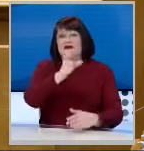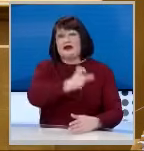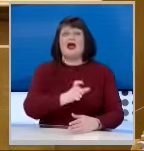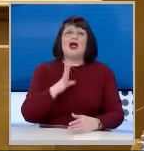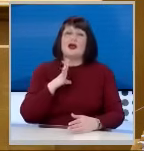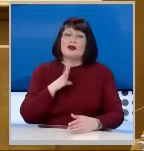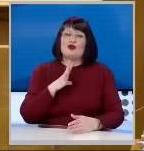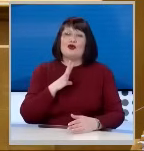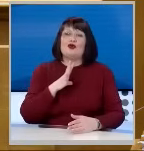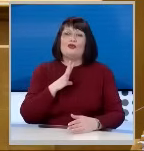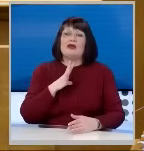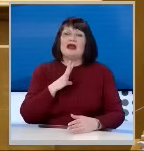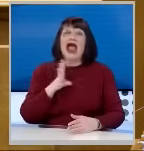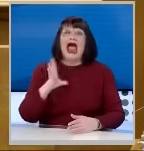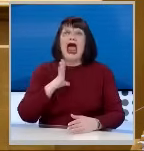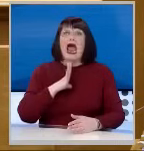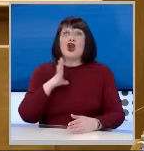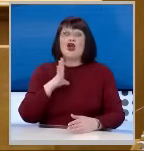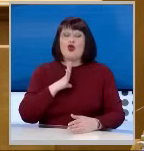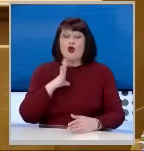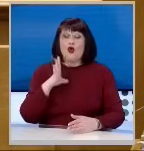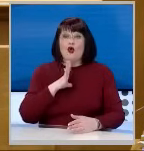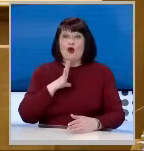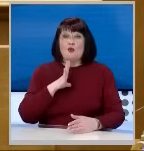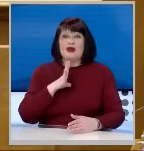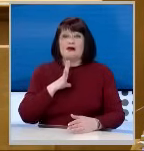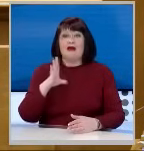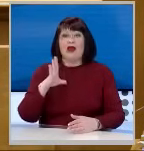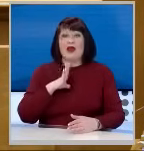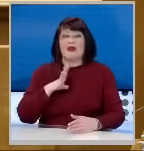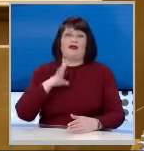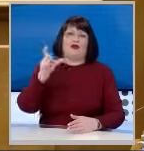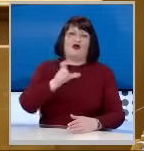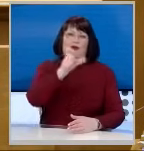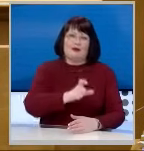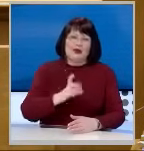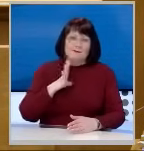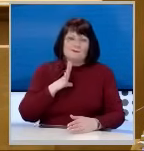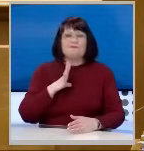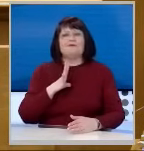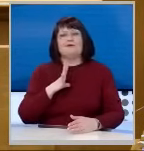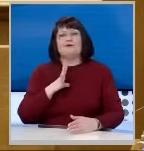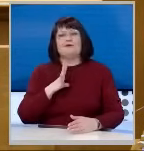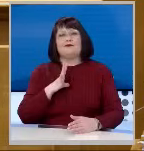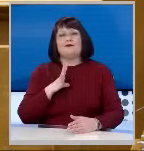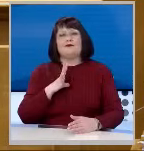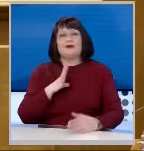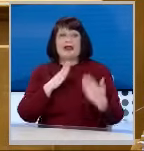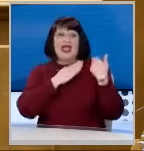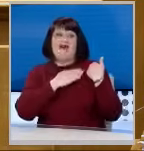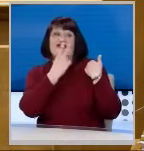άνθρωποι άνθρωποι άνθρωποι που βρίσκονταν στην ευθύνη